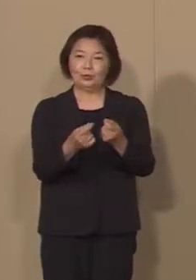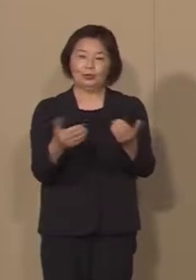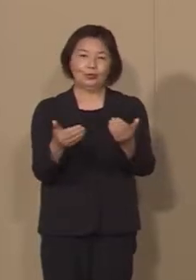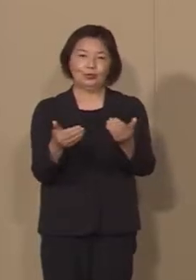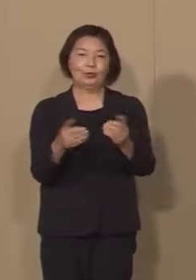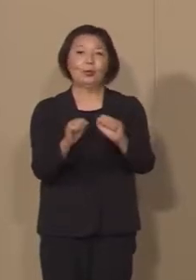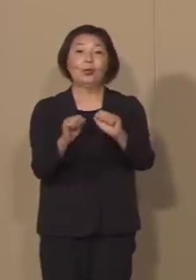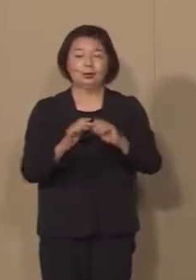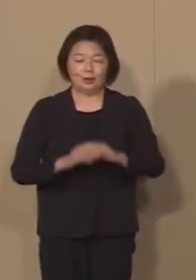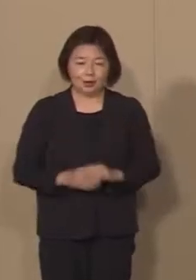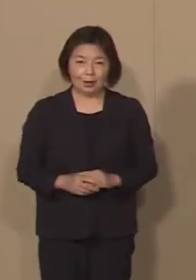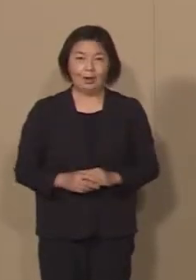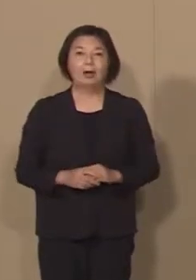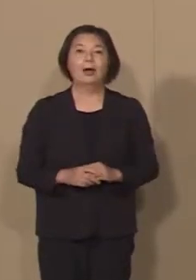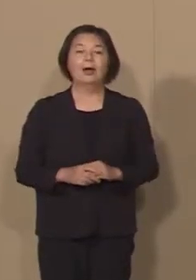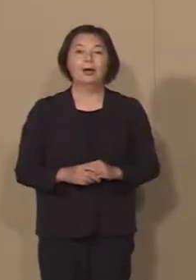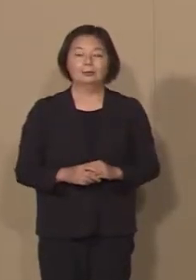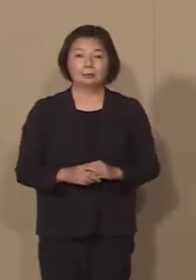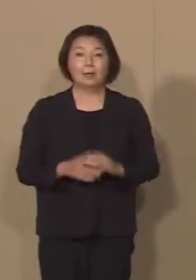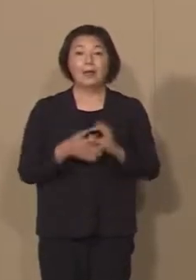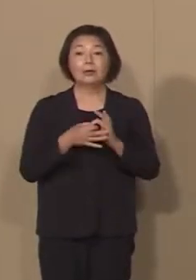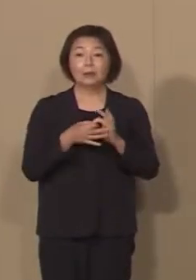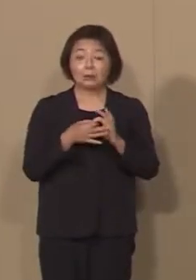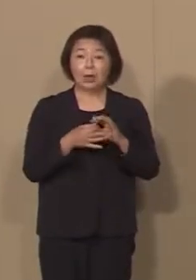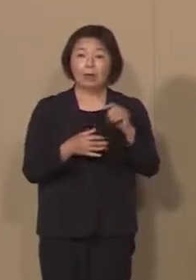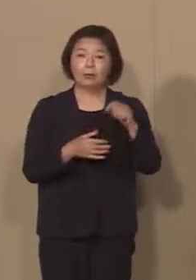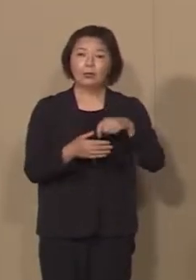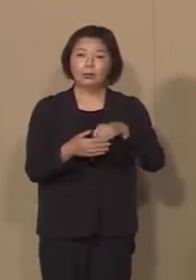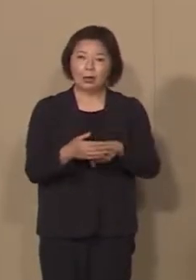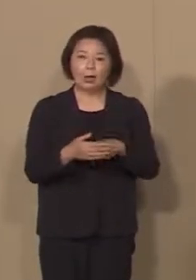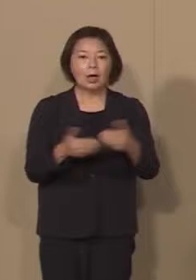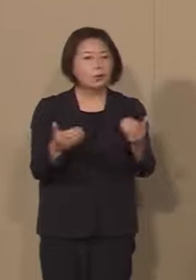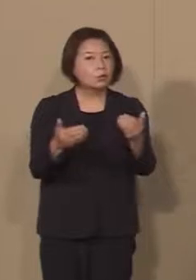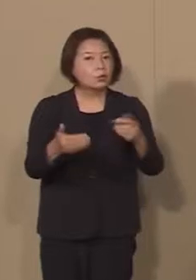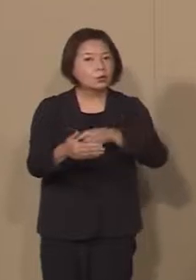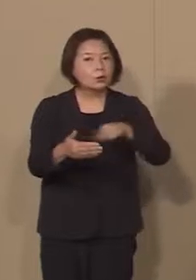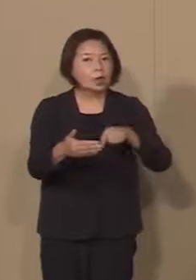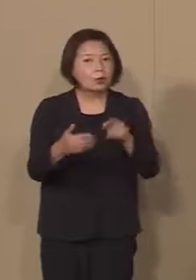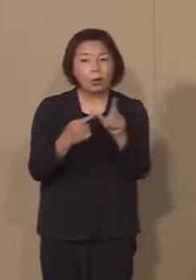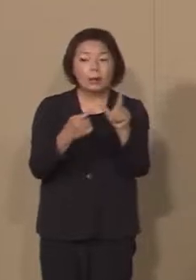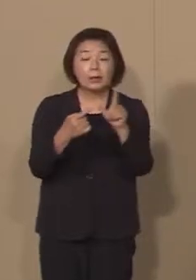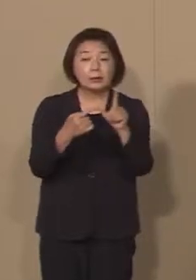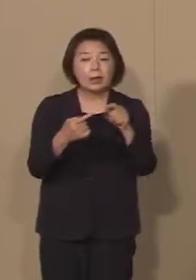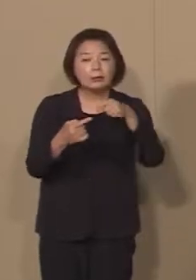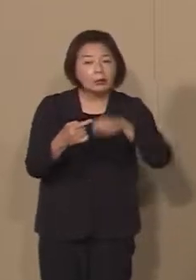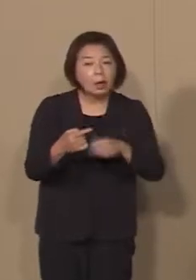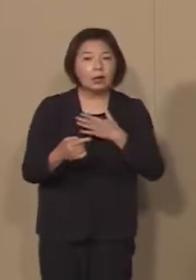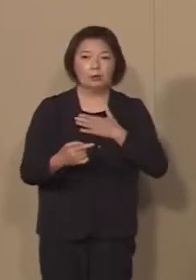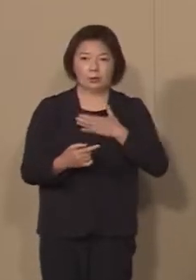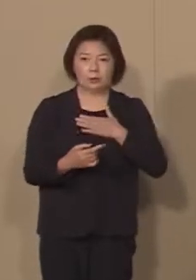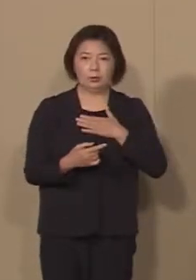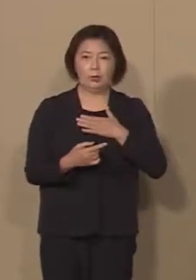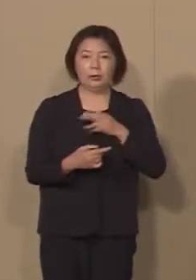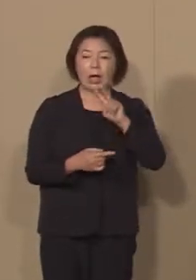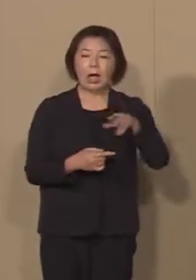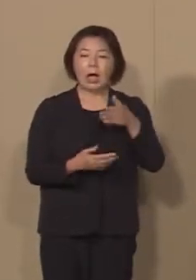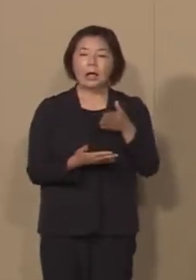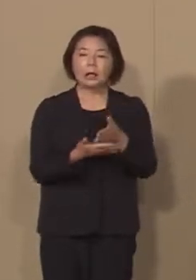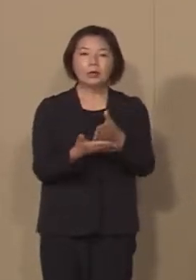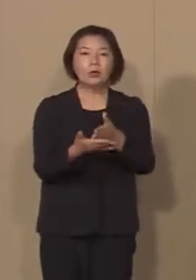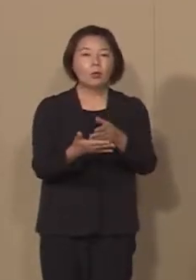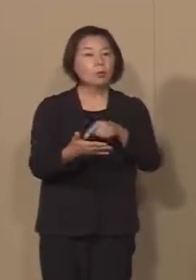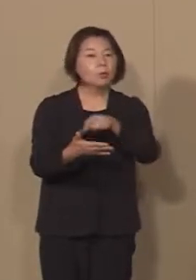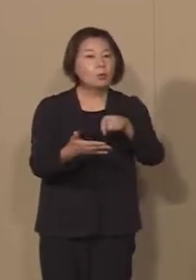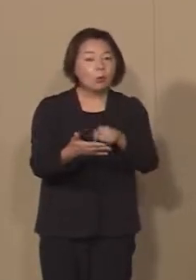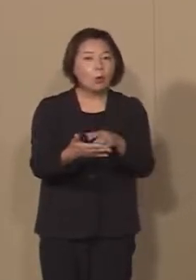懐かしのイヤーだのでやちゃんと中のこと全部知ってるからちゃんとそういう理論立てて nhkを浮く明日